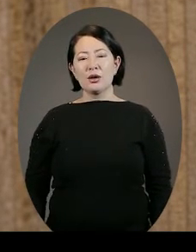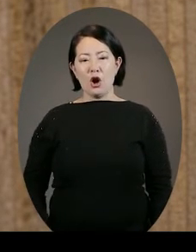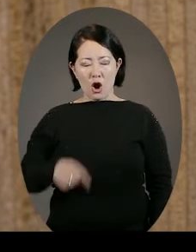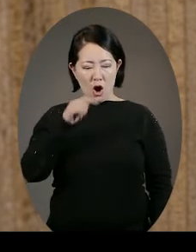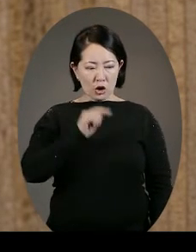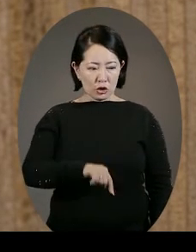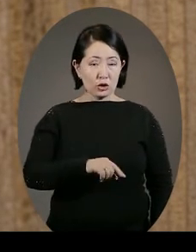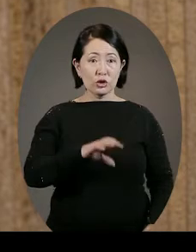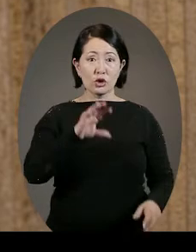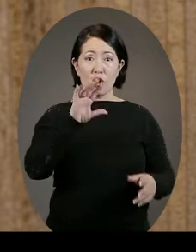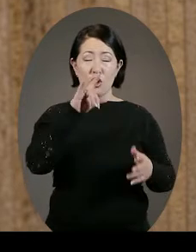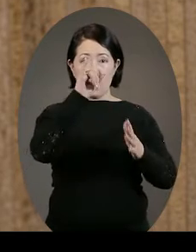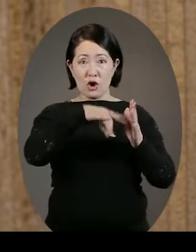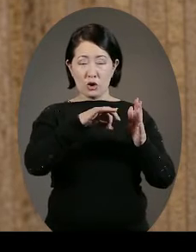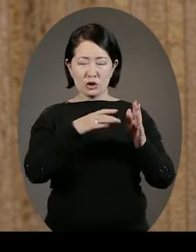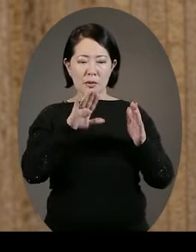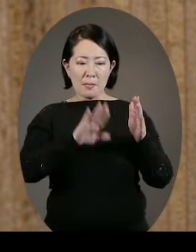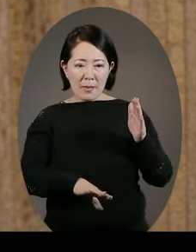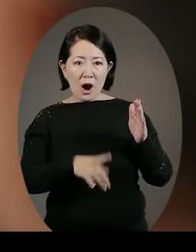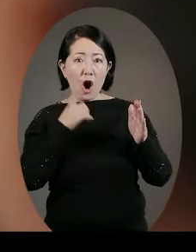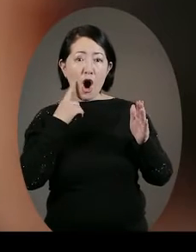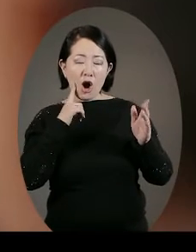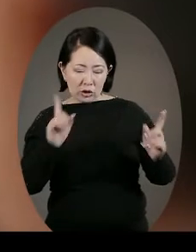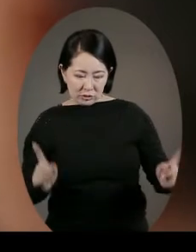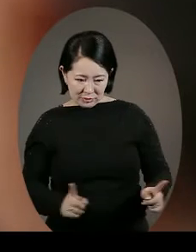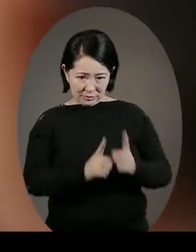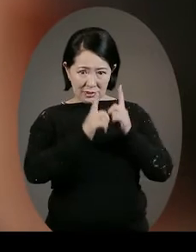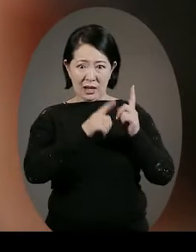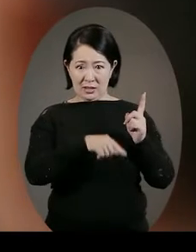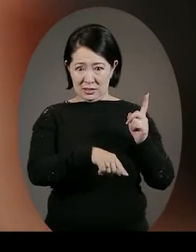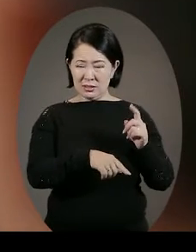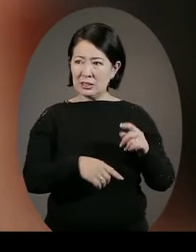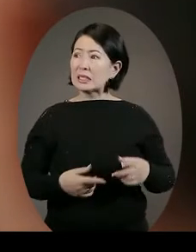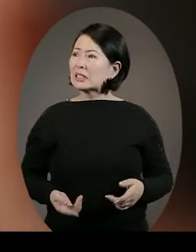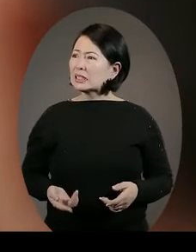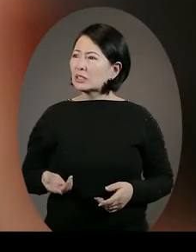Өнөөдөр орцонд нөө мө баг охин тань таарлаа. За тэгээд